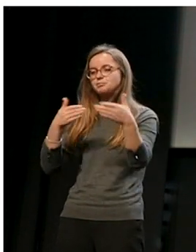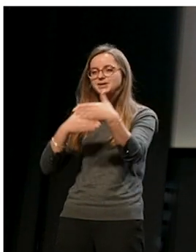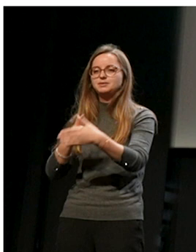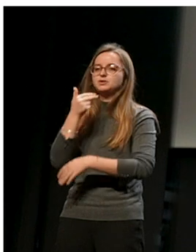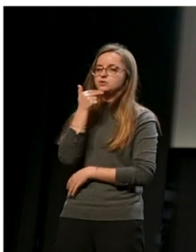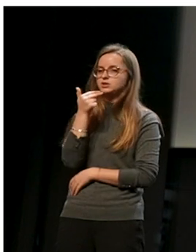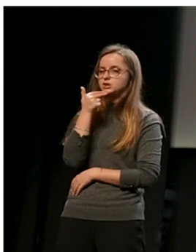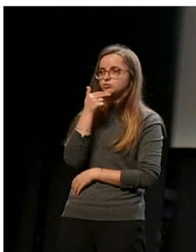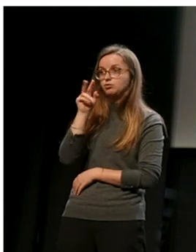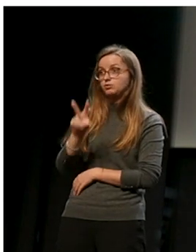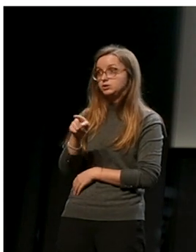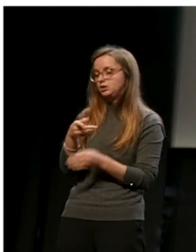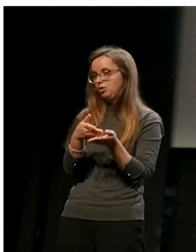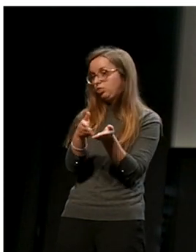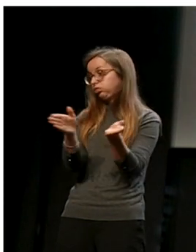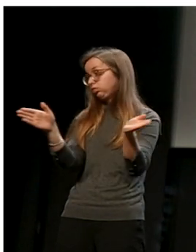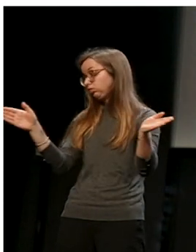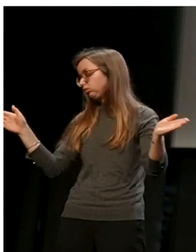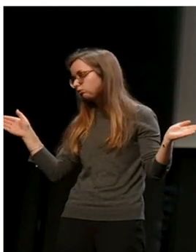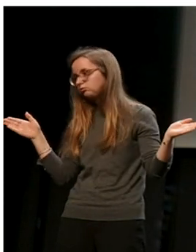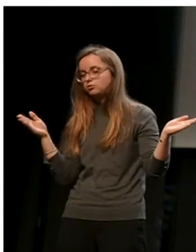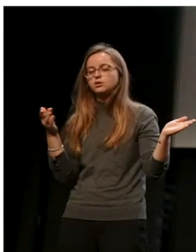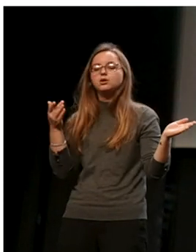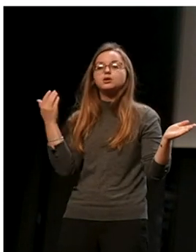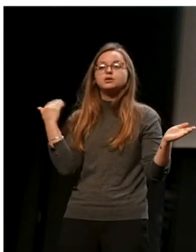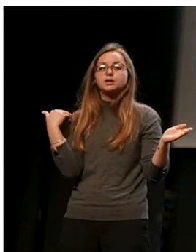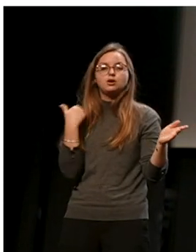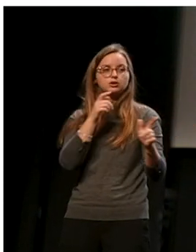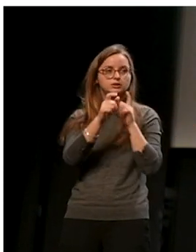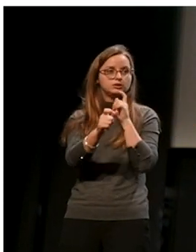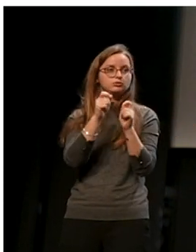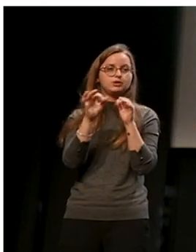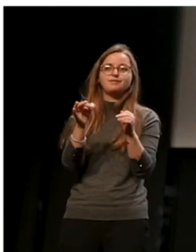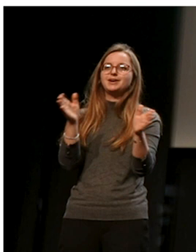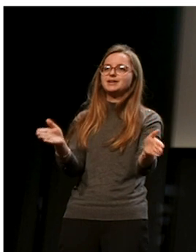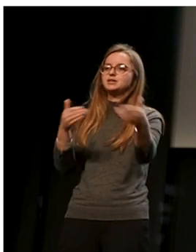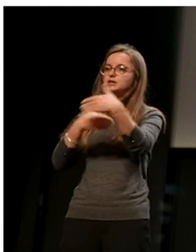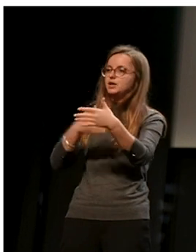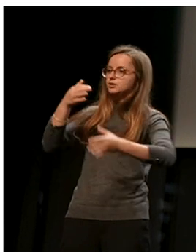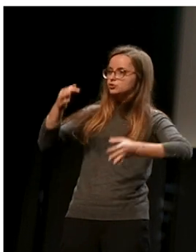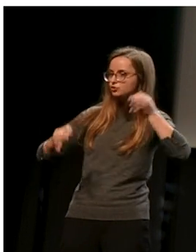c'est un sujet qui est très vaste, on peut parler d'éthique, on en a parlé déjà tout à l'heure, du cadre juridique, des contraintes techniques,